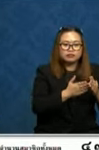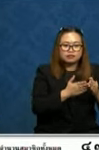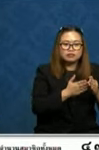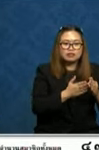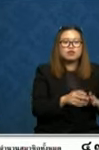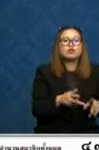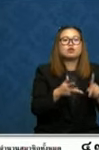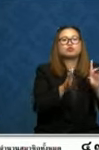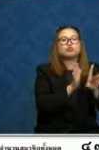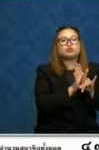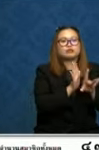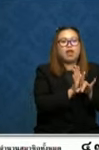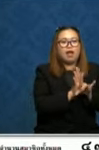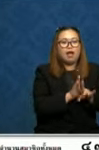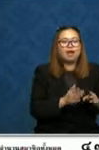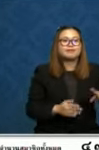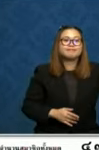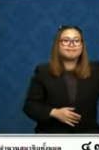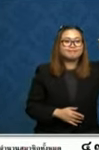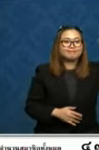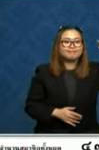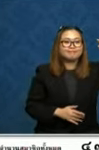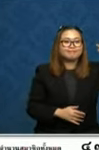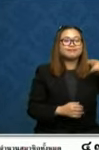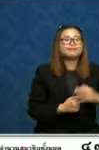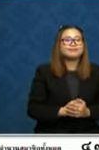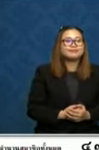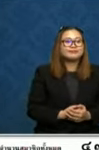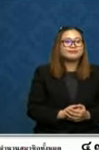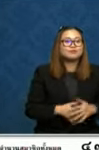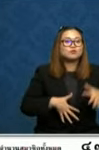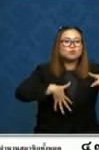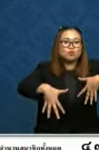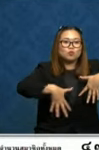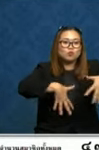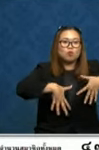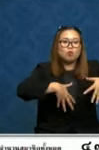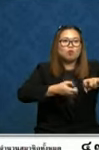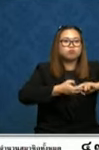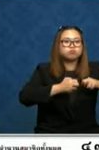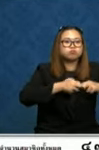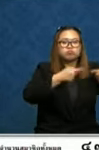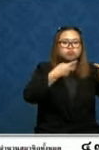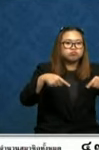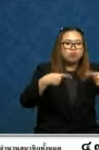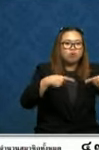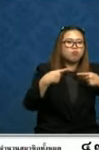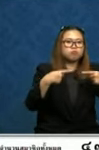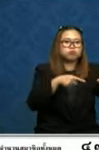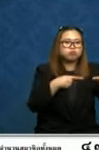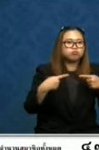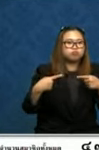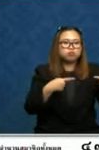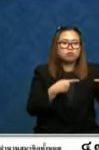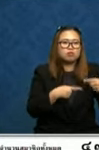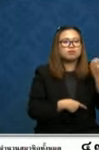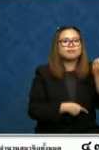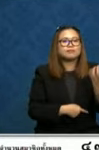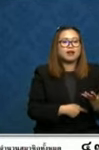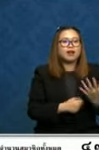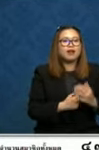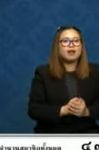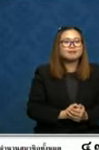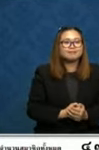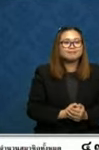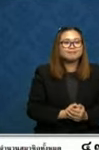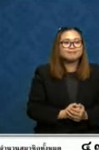าศนะครับปัญหาความขัดแย้งกับราษฎรในพื้นที่มีเต็มไปหมดนะครับซึ่งส่วนใหญ่นะครับก็